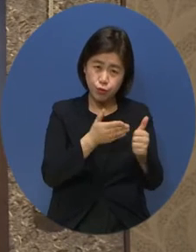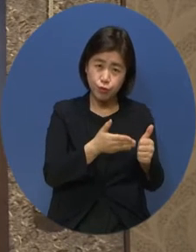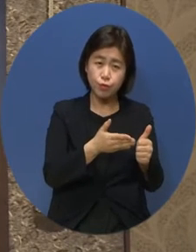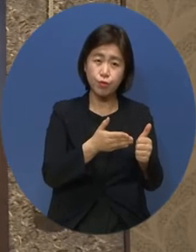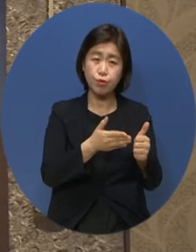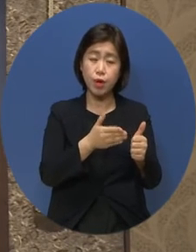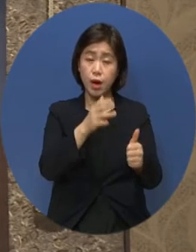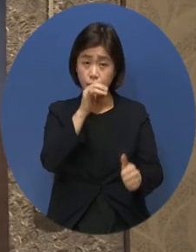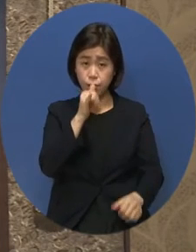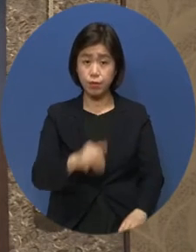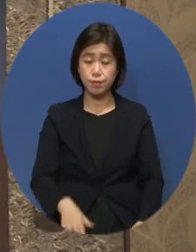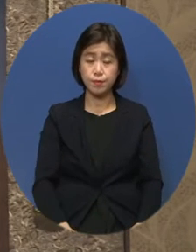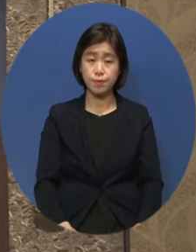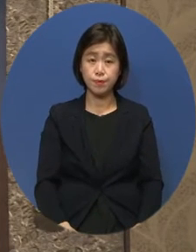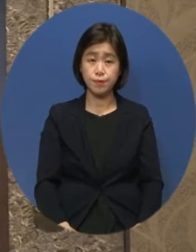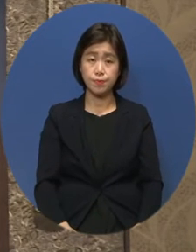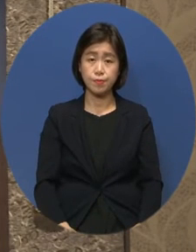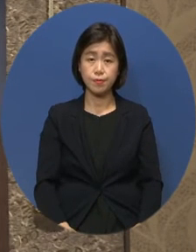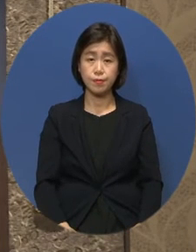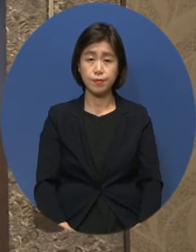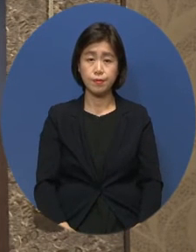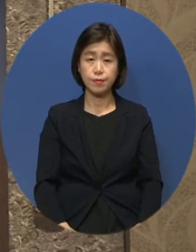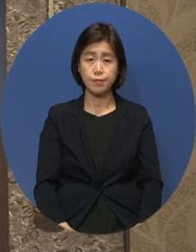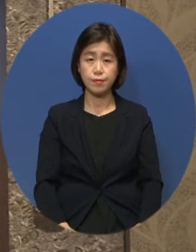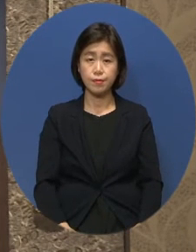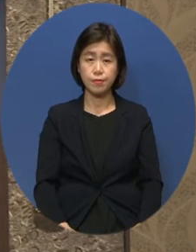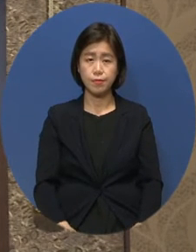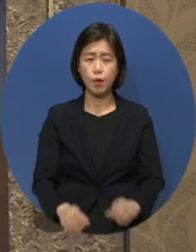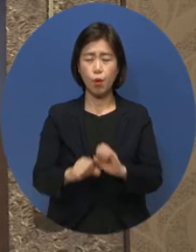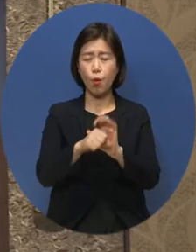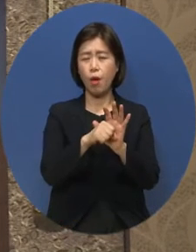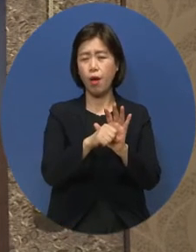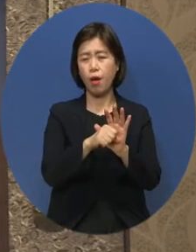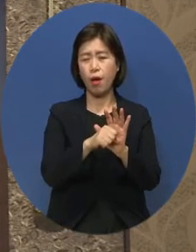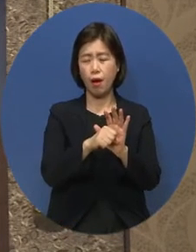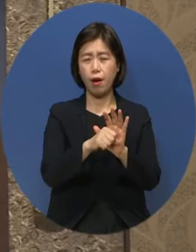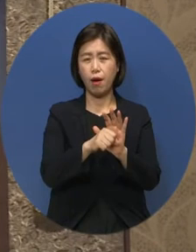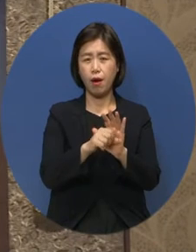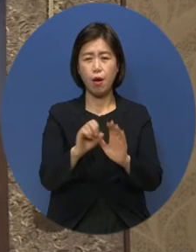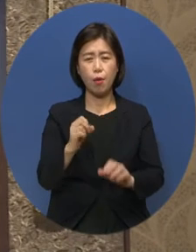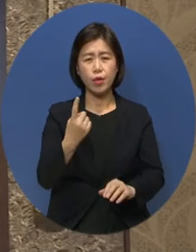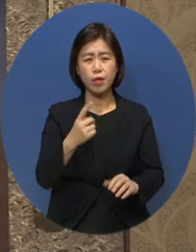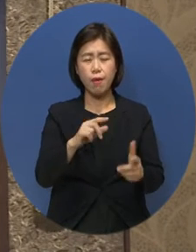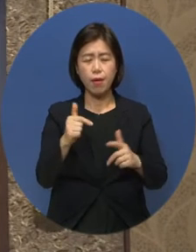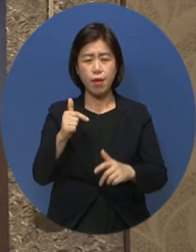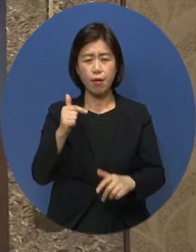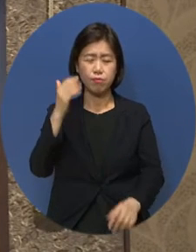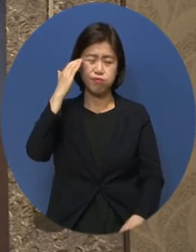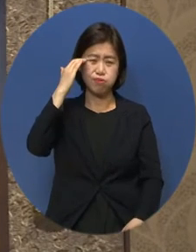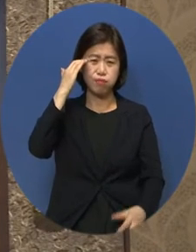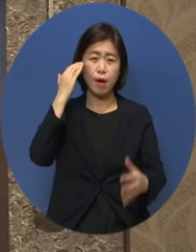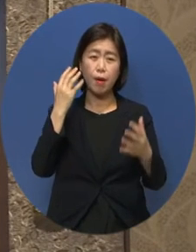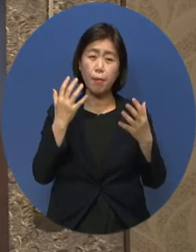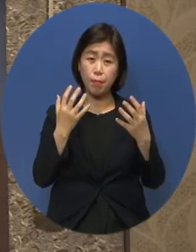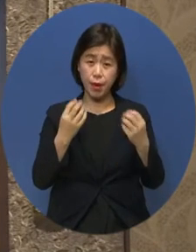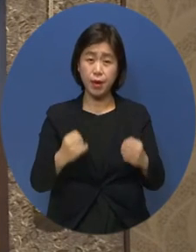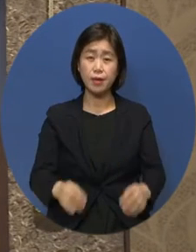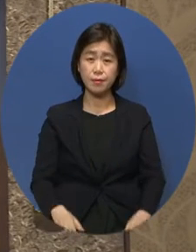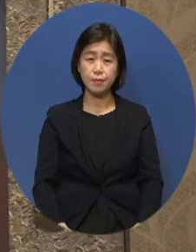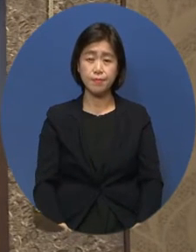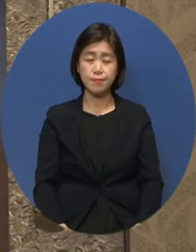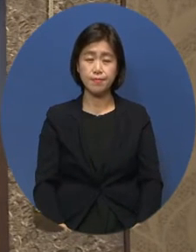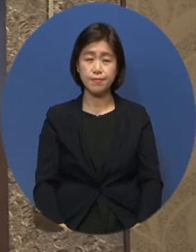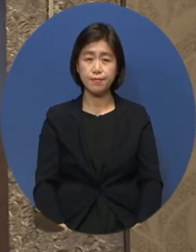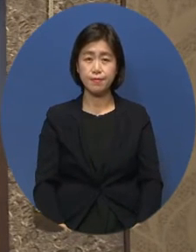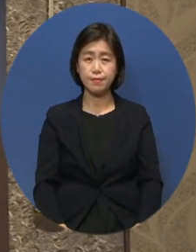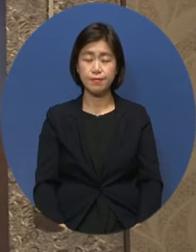여러 가지로 어 이 장벽이 되기 때문에 어 머 팬덤이 상황에서 가장 고통받는 분들